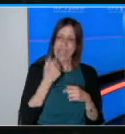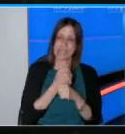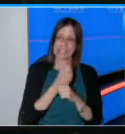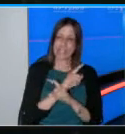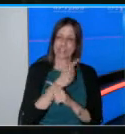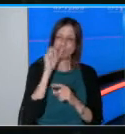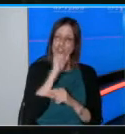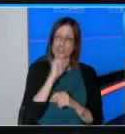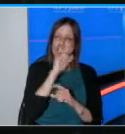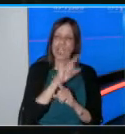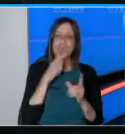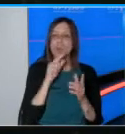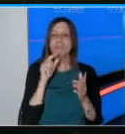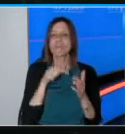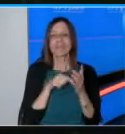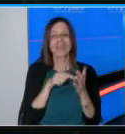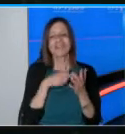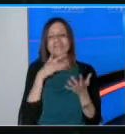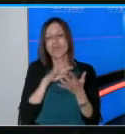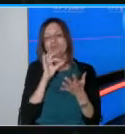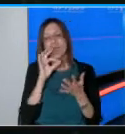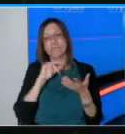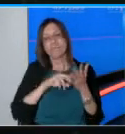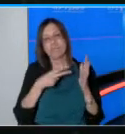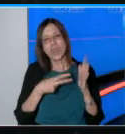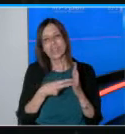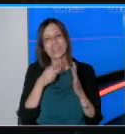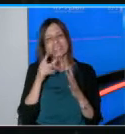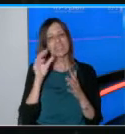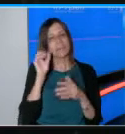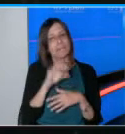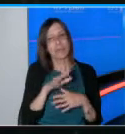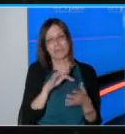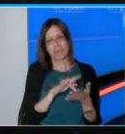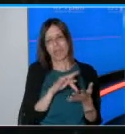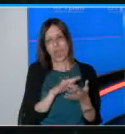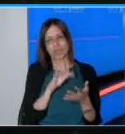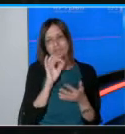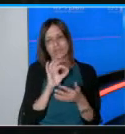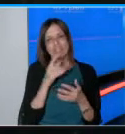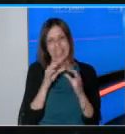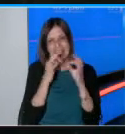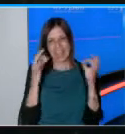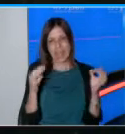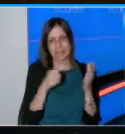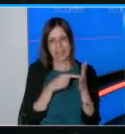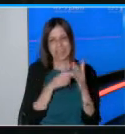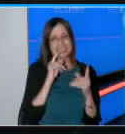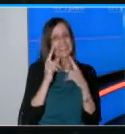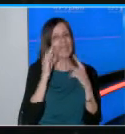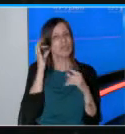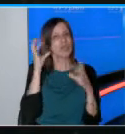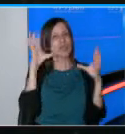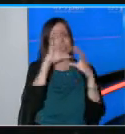כן. אבל, אבל זה באמת לא בא ממקום של פוליטיקה, או זה בא ממקום של... זה התחיל הכל בשיחת בנות,